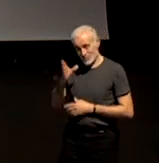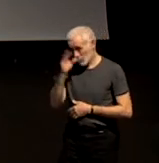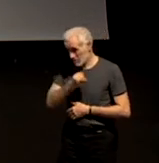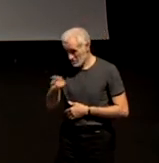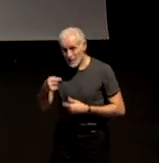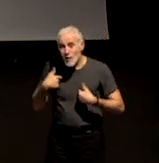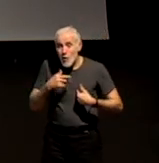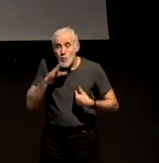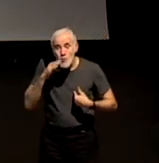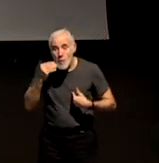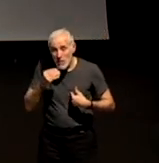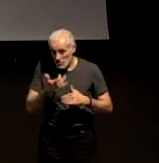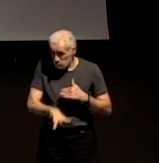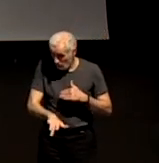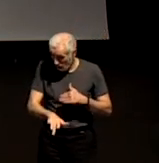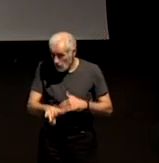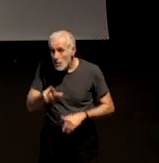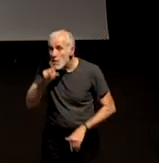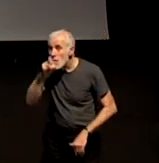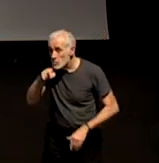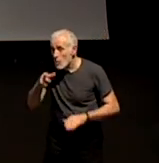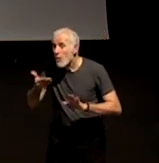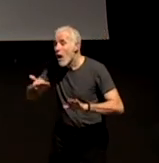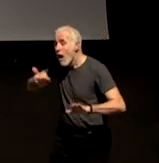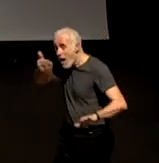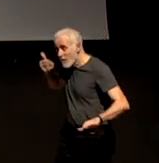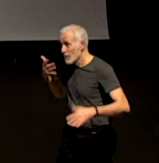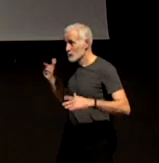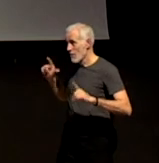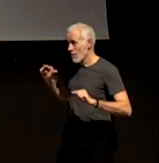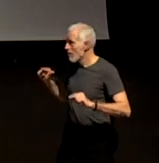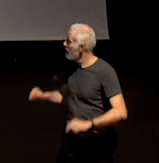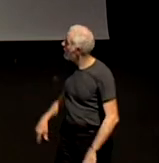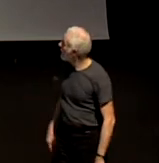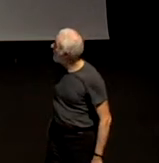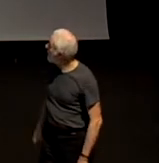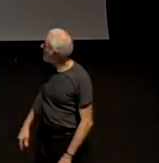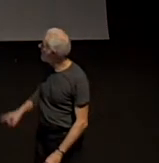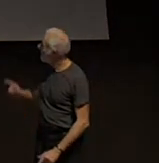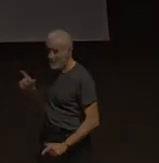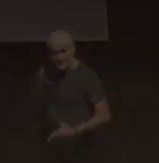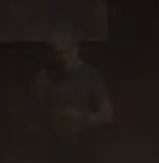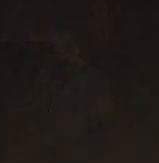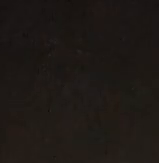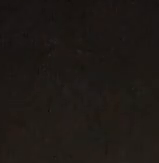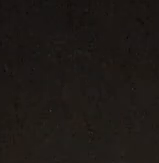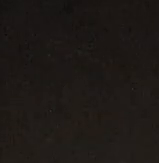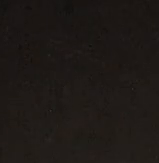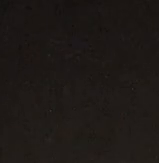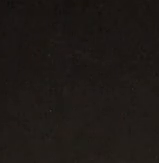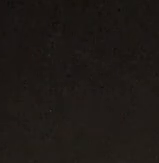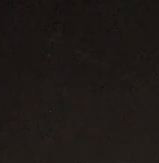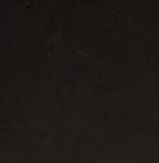si c'est vrai yeux c'est pas avantage là il est effrayé donc c'est un jeune